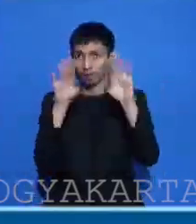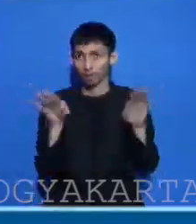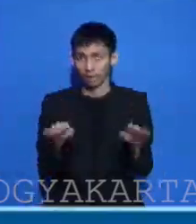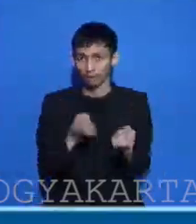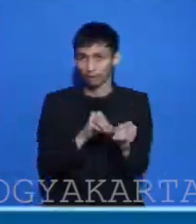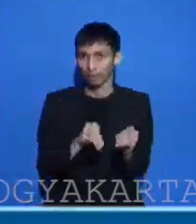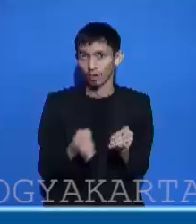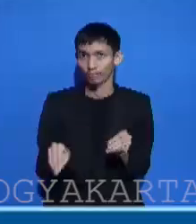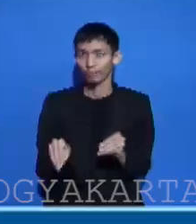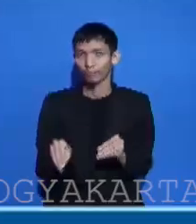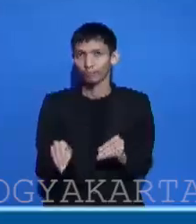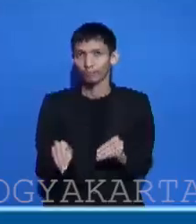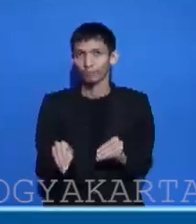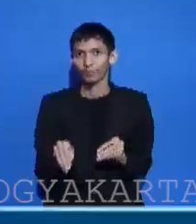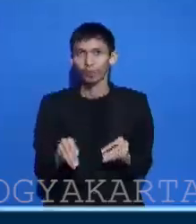warga